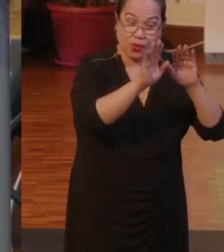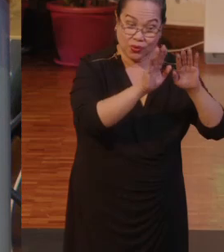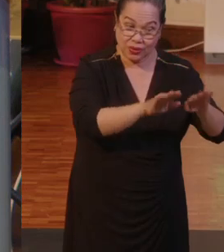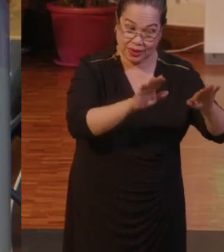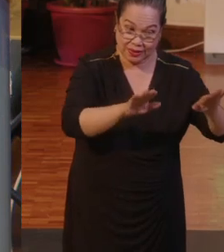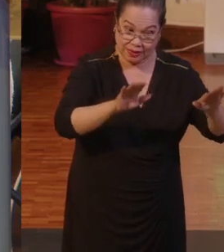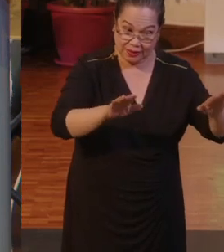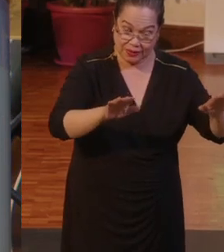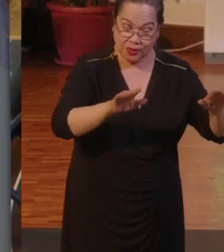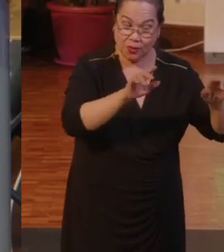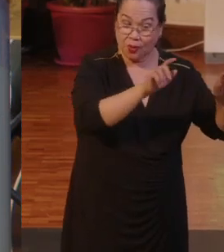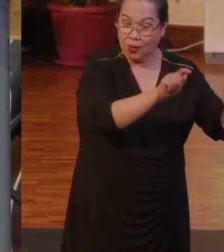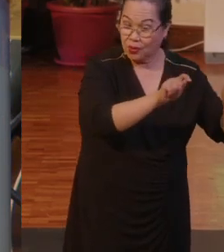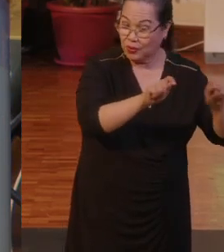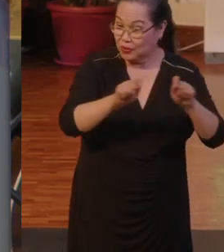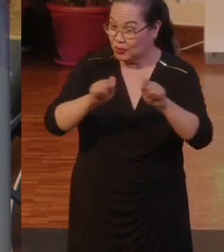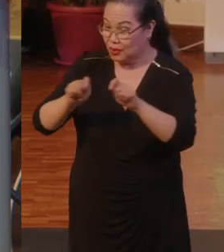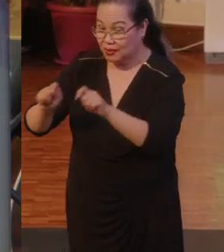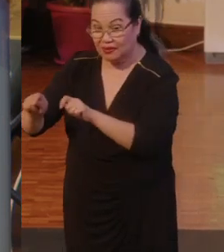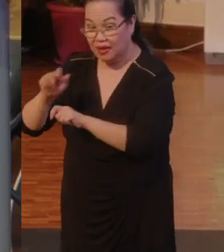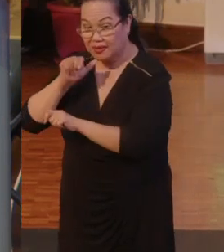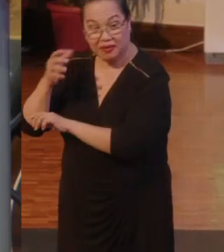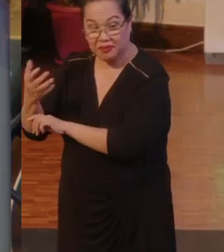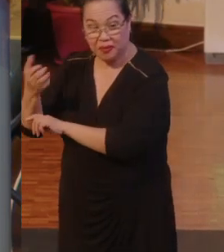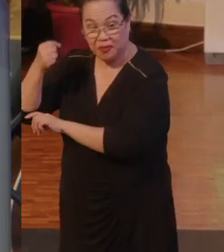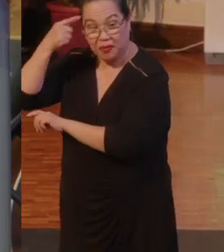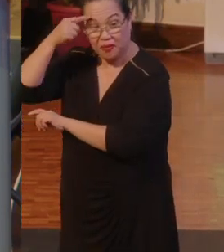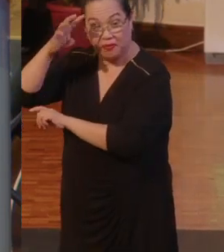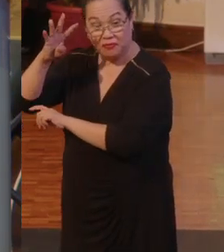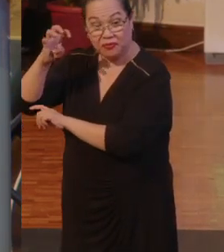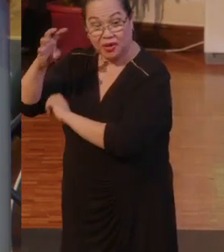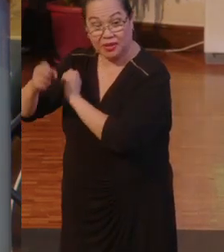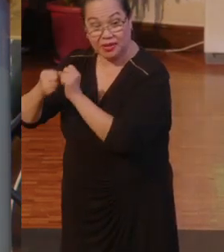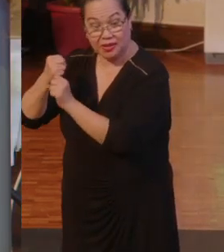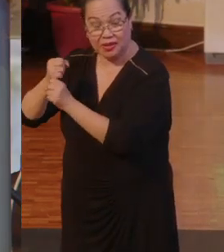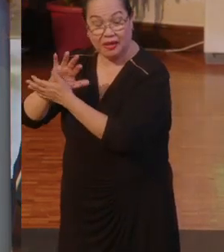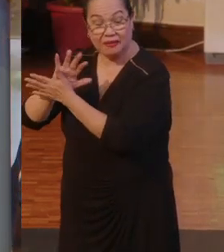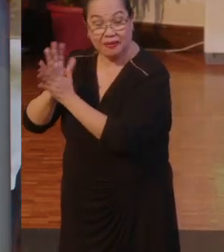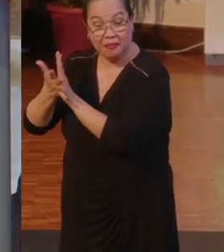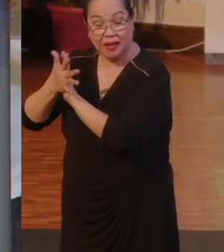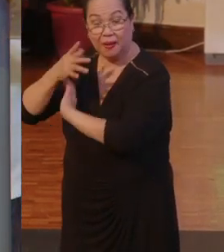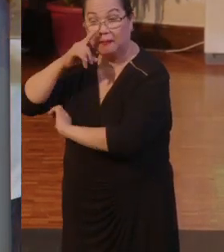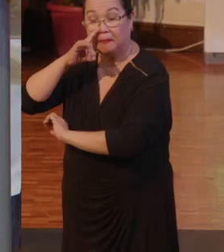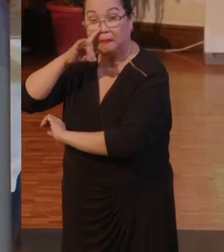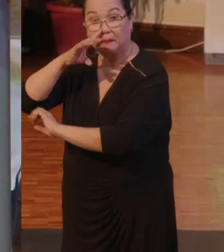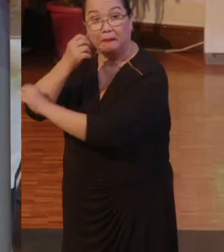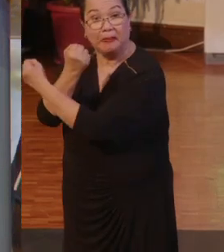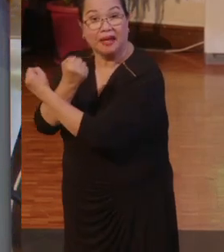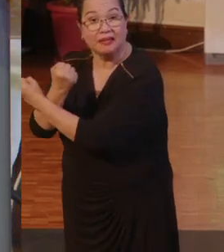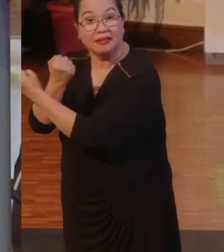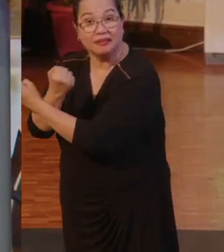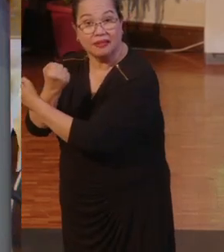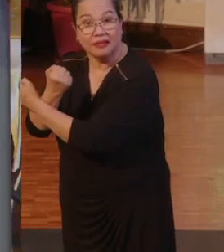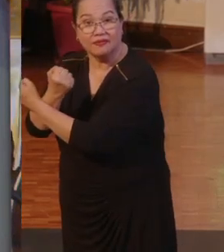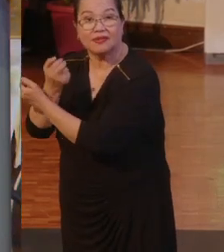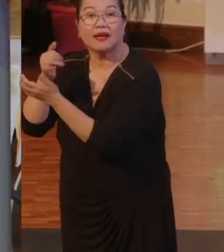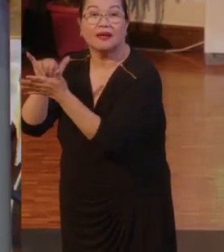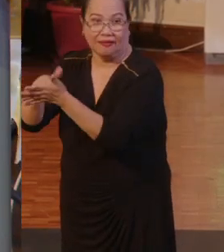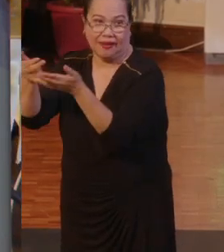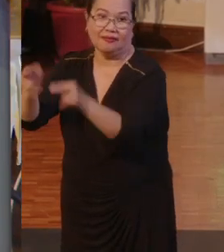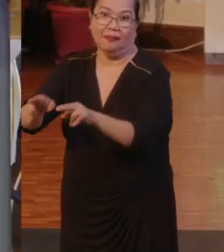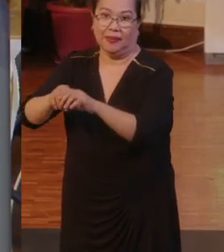ay mapupunta sa isang bayan na hindi kanila for 400 years at sila ay aalipinin. At gayon nga nangyari sa kanila